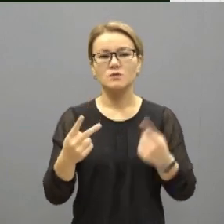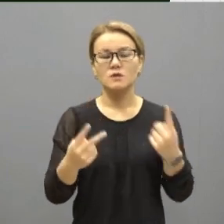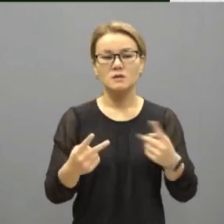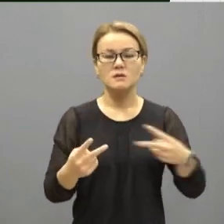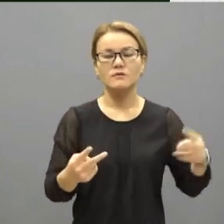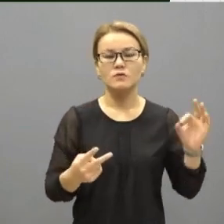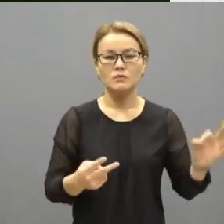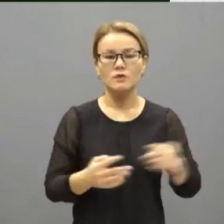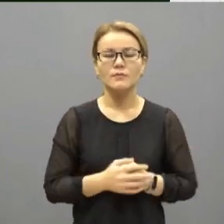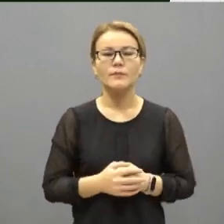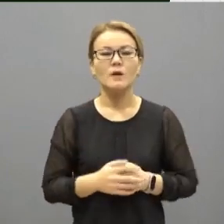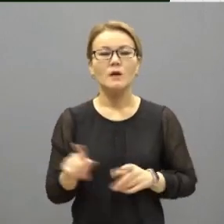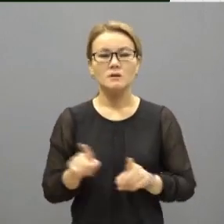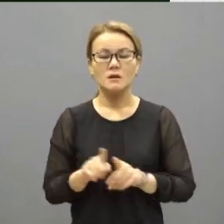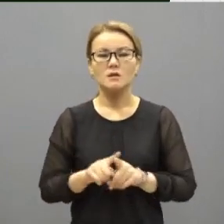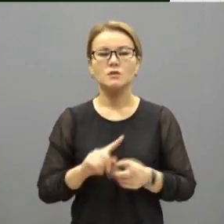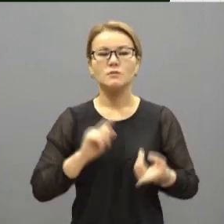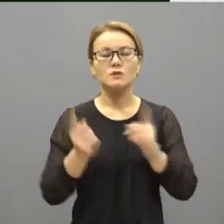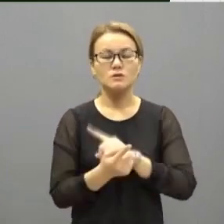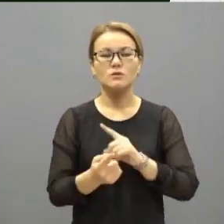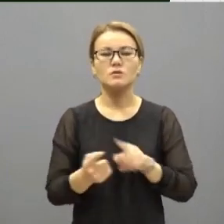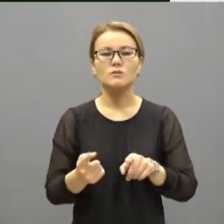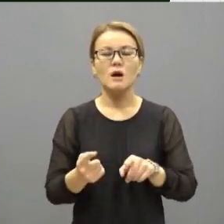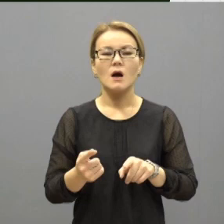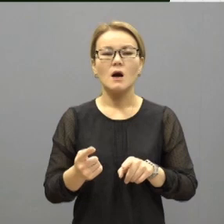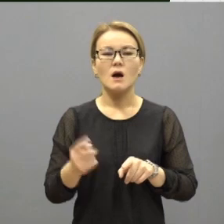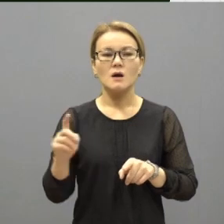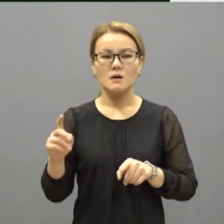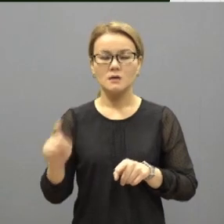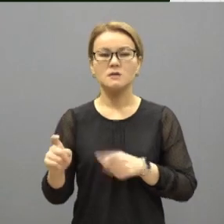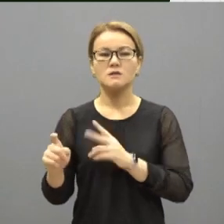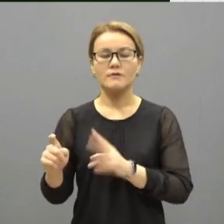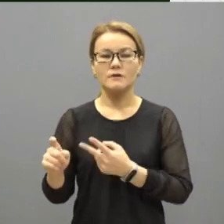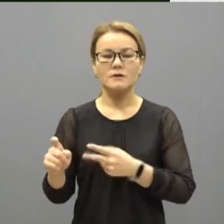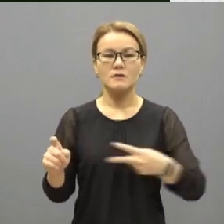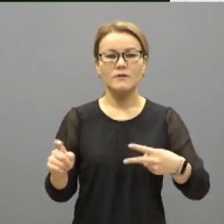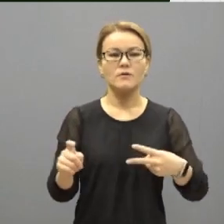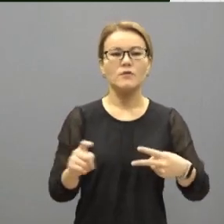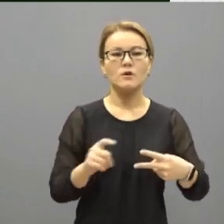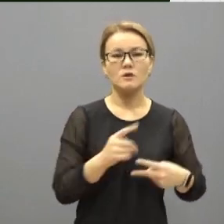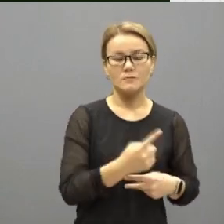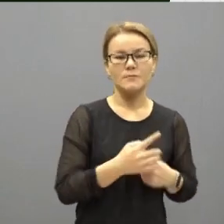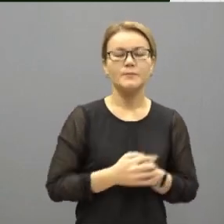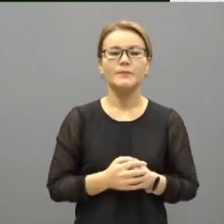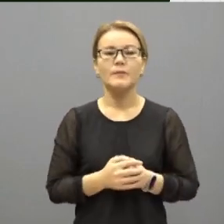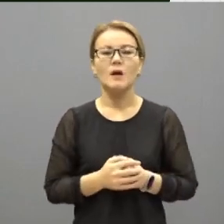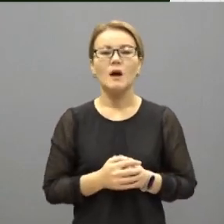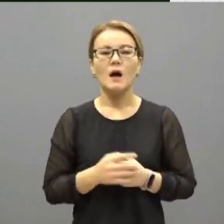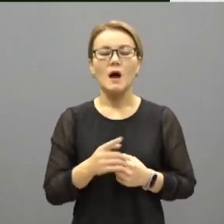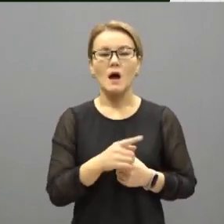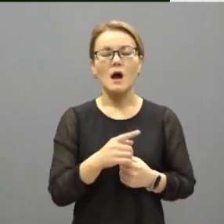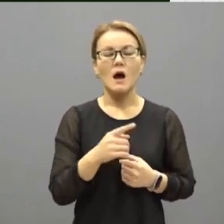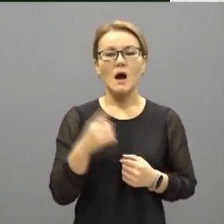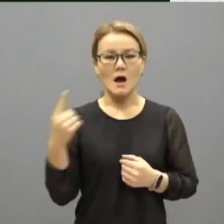переносим единицу в правую часть и получаем два корня. Один положительный, один отрицательный.